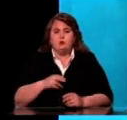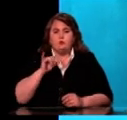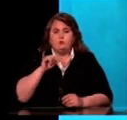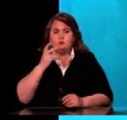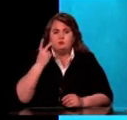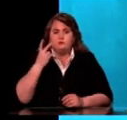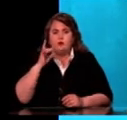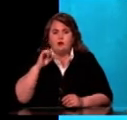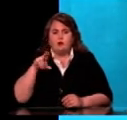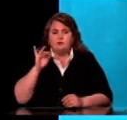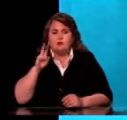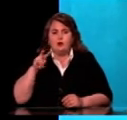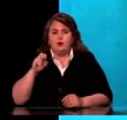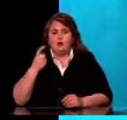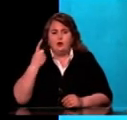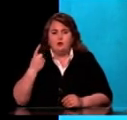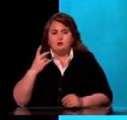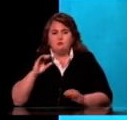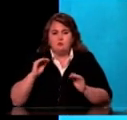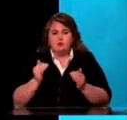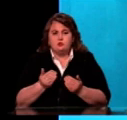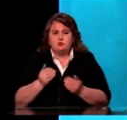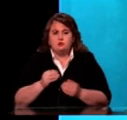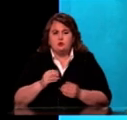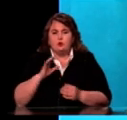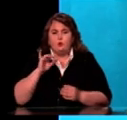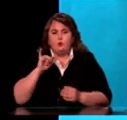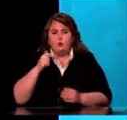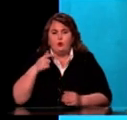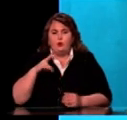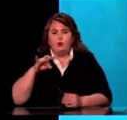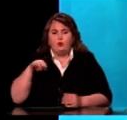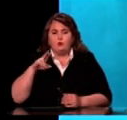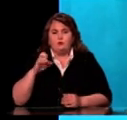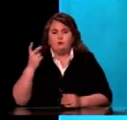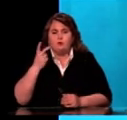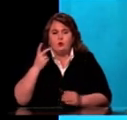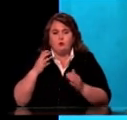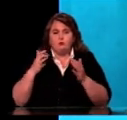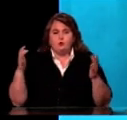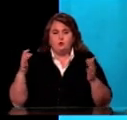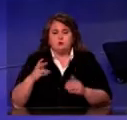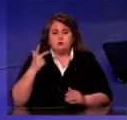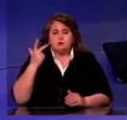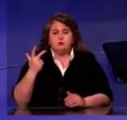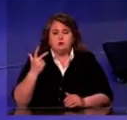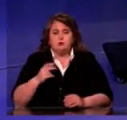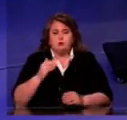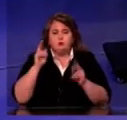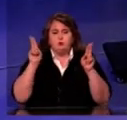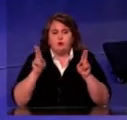два радикала, при этом один имеет наименьшее количество углерода, а второй наибольшее – три. По